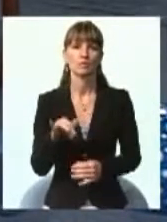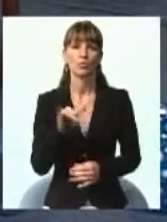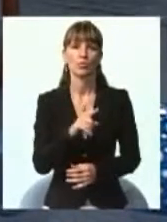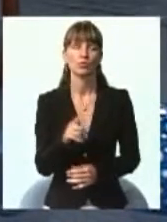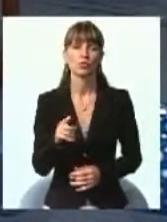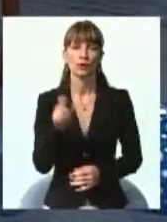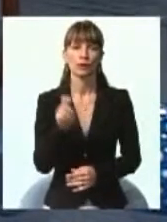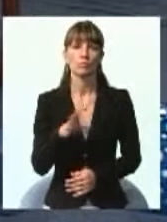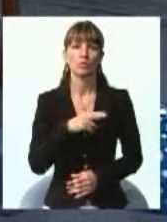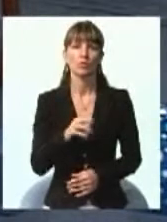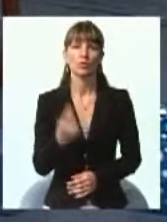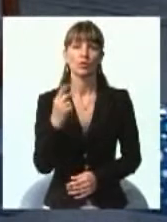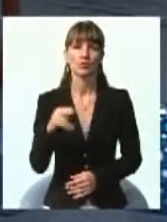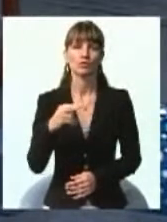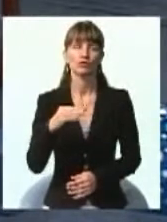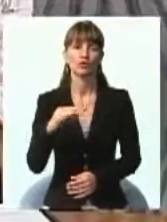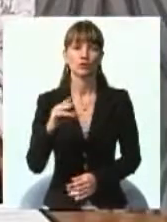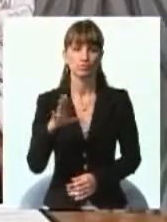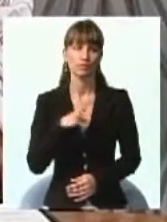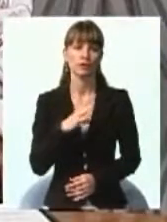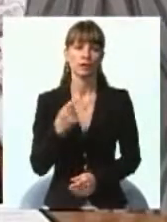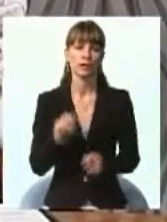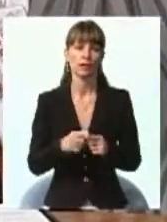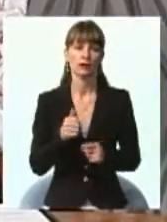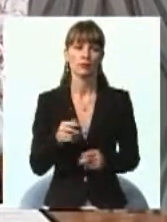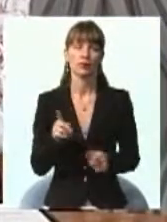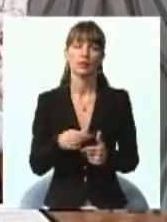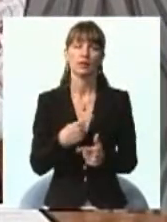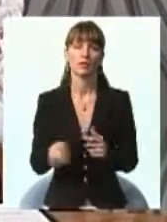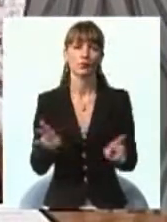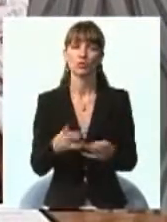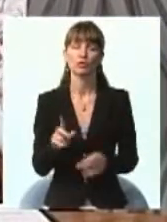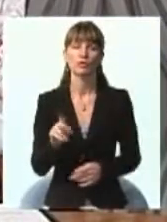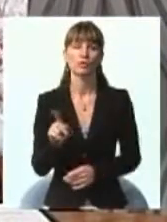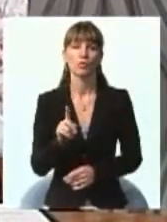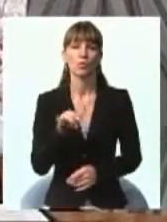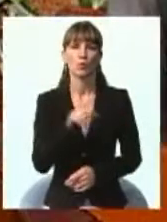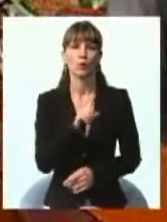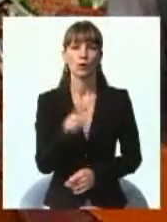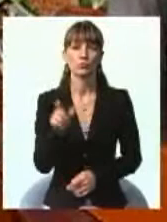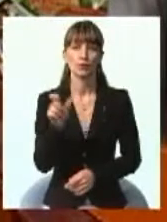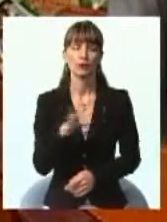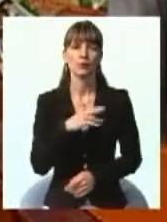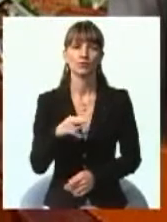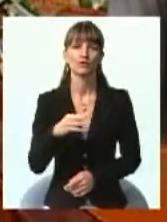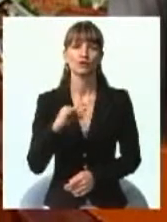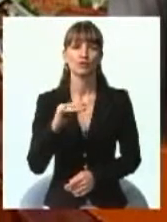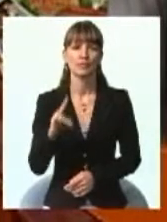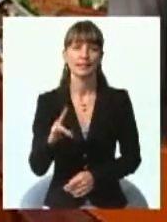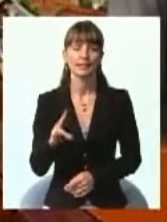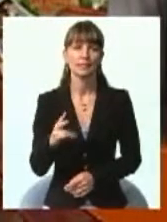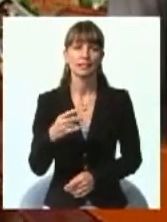людини було б по джину. Чи було б це доречно, чи може не варто цього, щоб кожна людина мала джина?